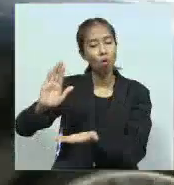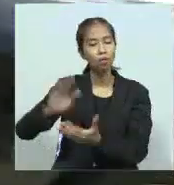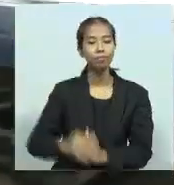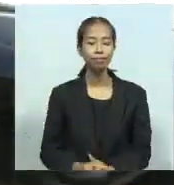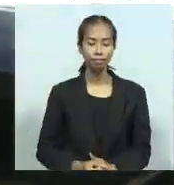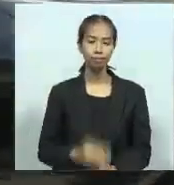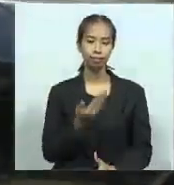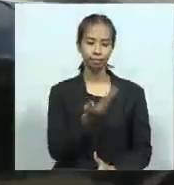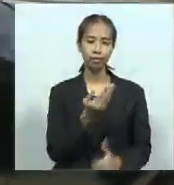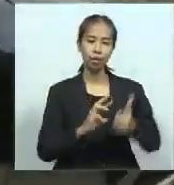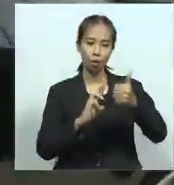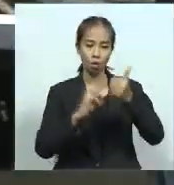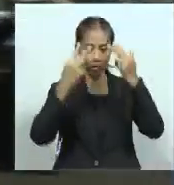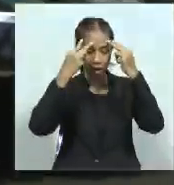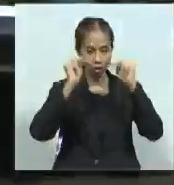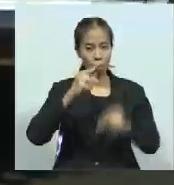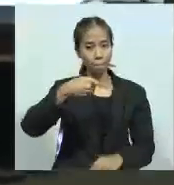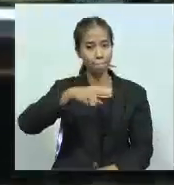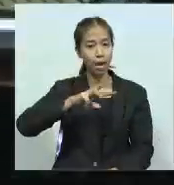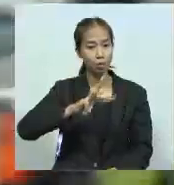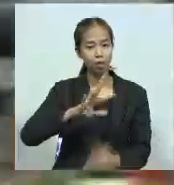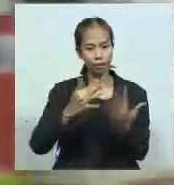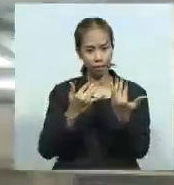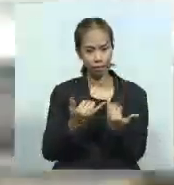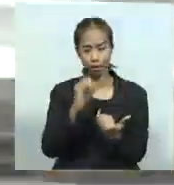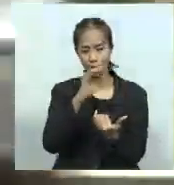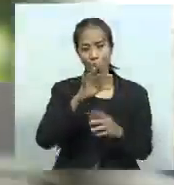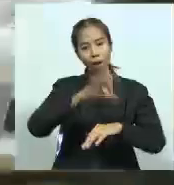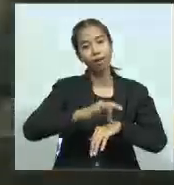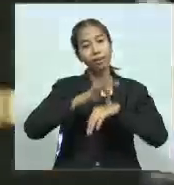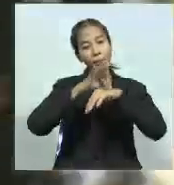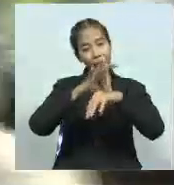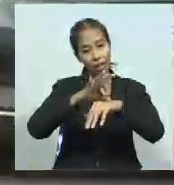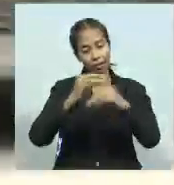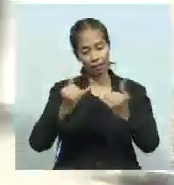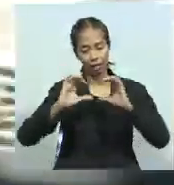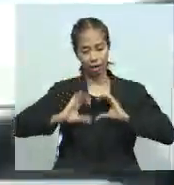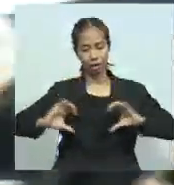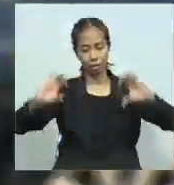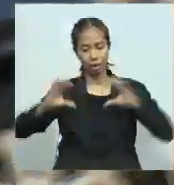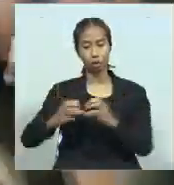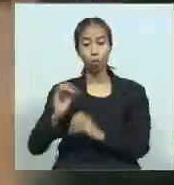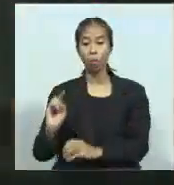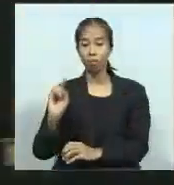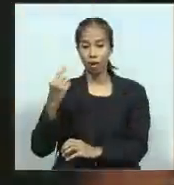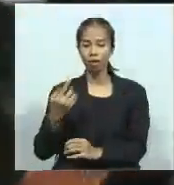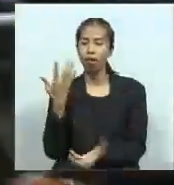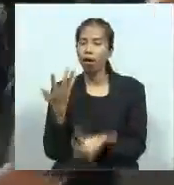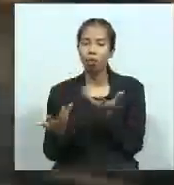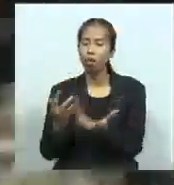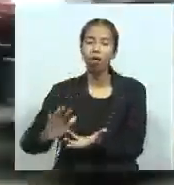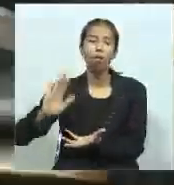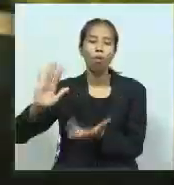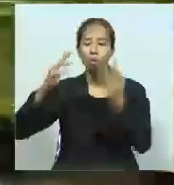พลเอกประวิตรวงษ์สุวรรณรองนายกรัฐมนตรีได้กล่าวถึงการจัดสรรตำแหน่งในรัฐบาลชุดใหม่ว่าเป็นดุลยพินิจของนาย